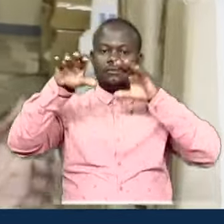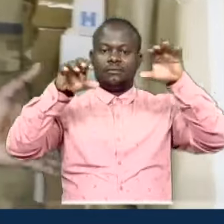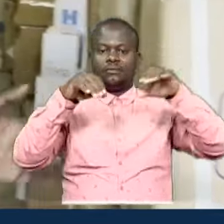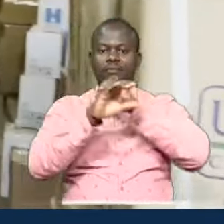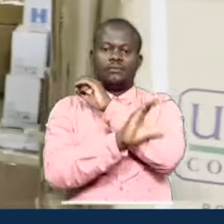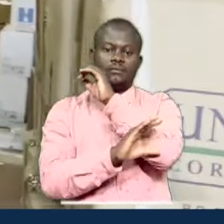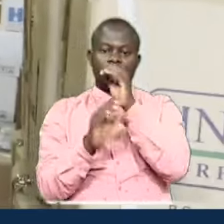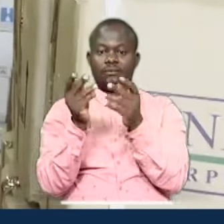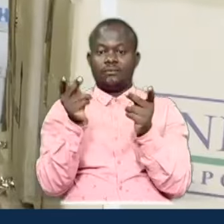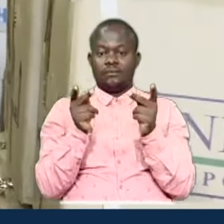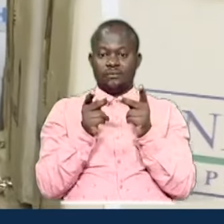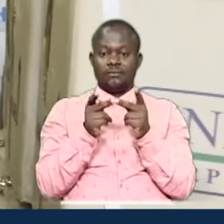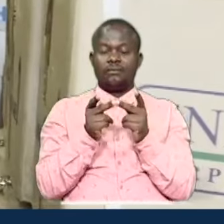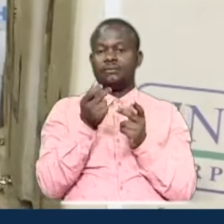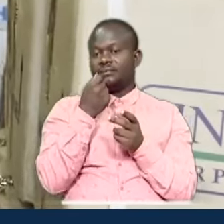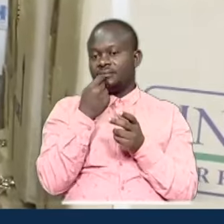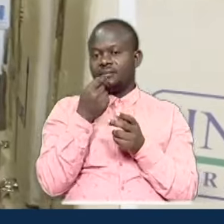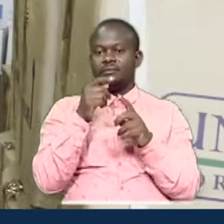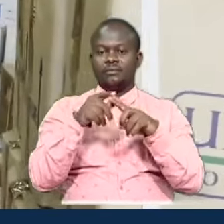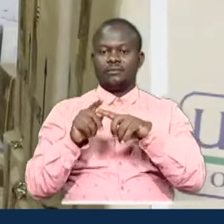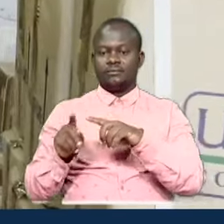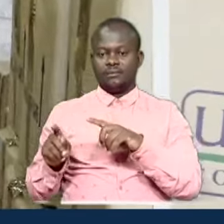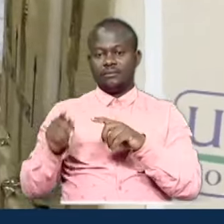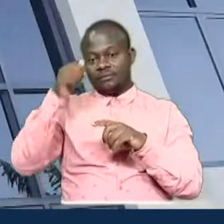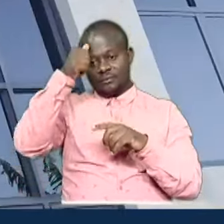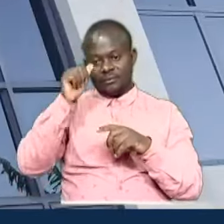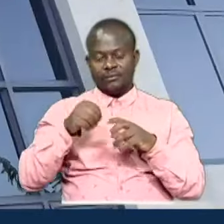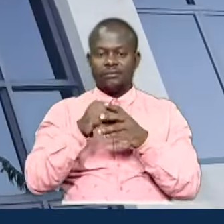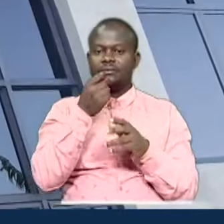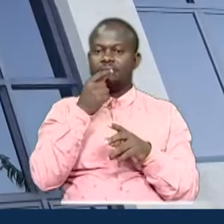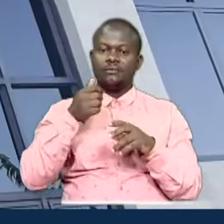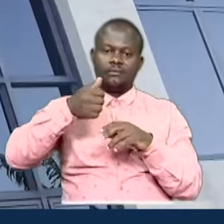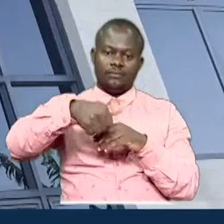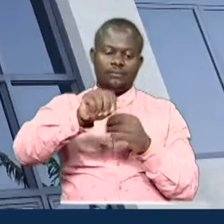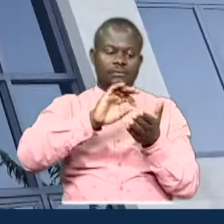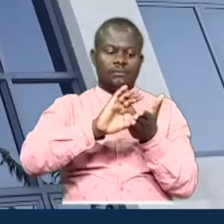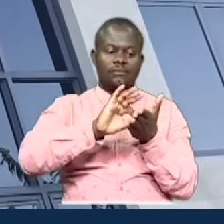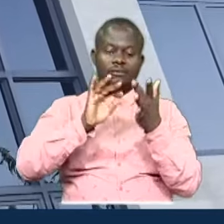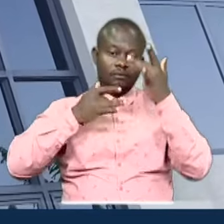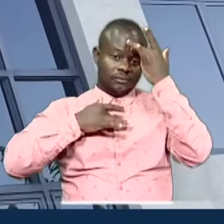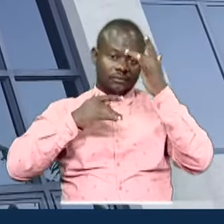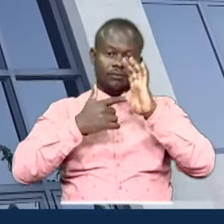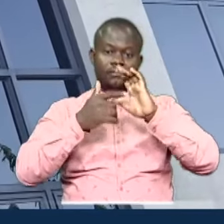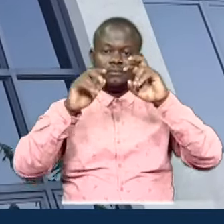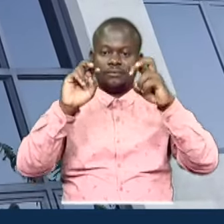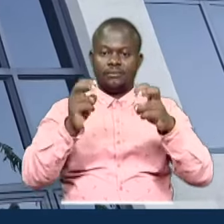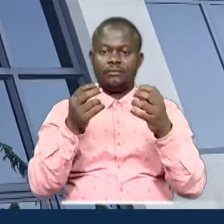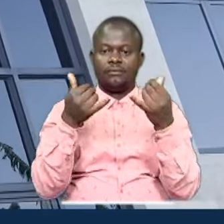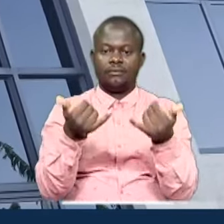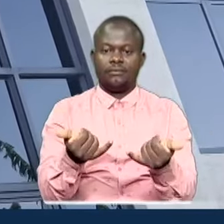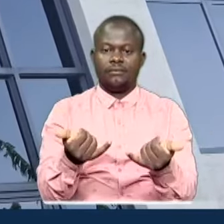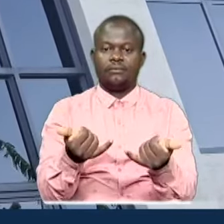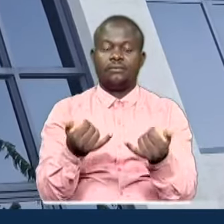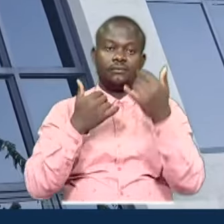gihugu aho hari imiti y'ubwoko butandukanye. Abahanga mu by'imiti ari nabo bayandikira abarwayi bagaragaza ko kuba